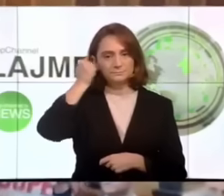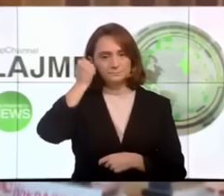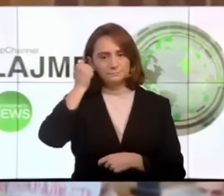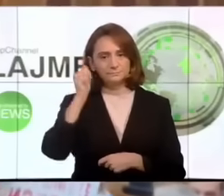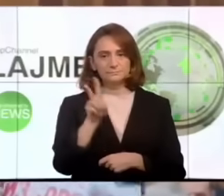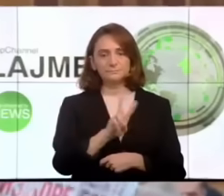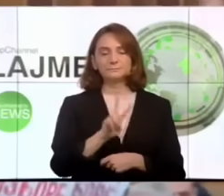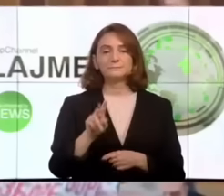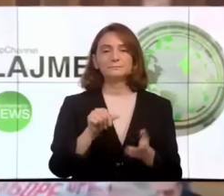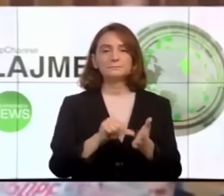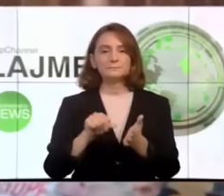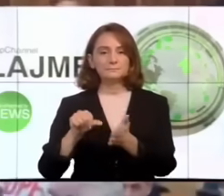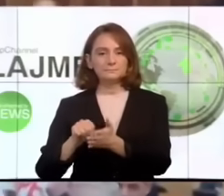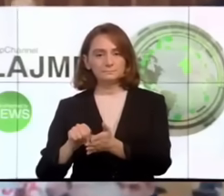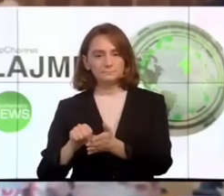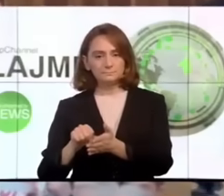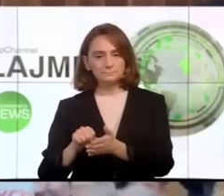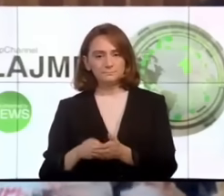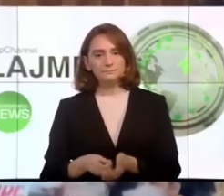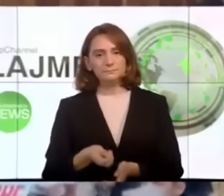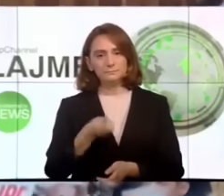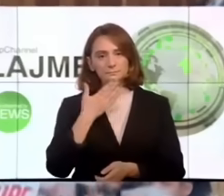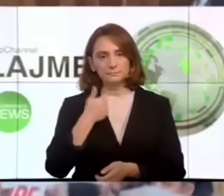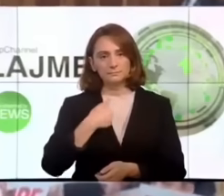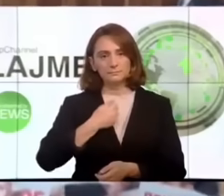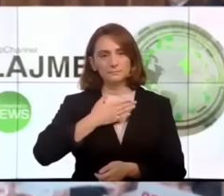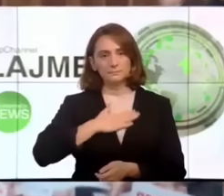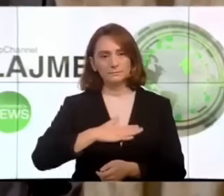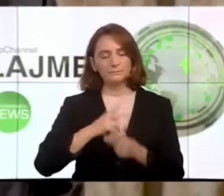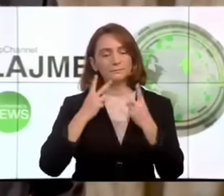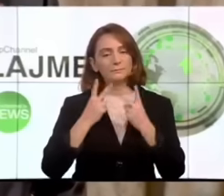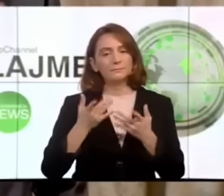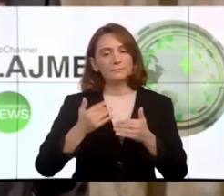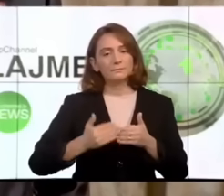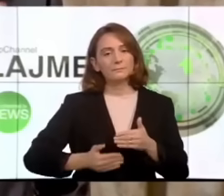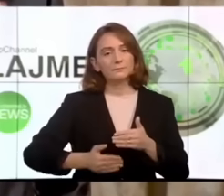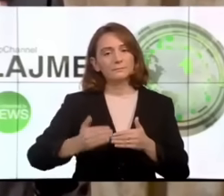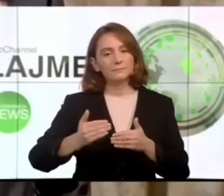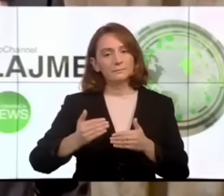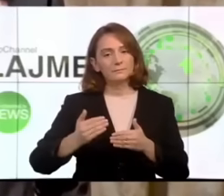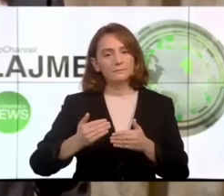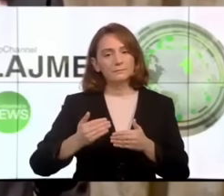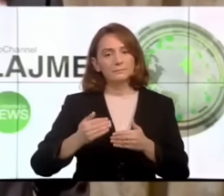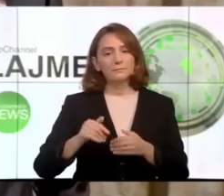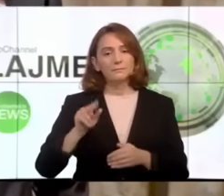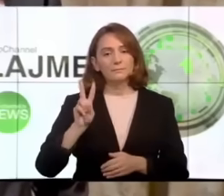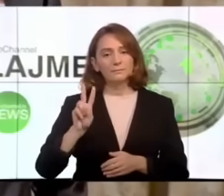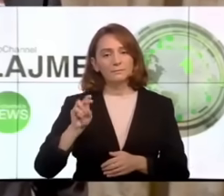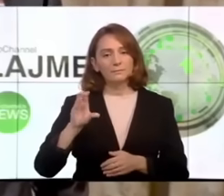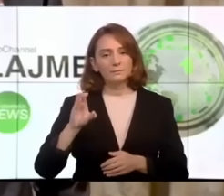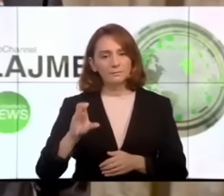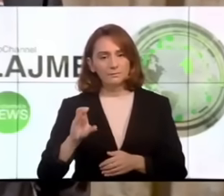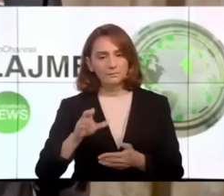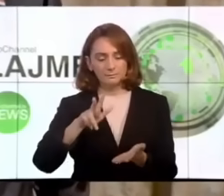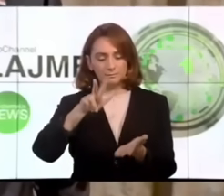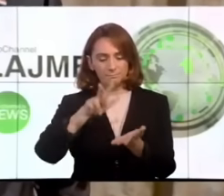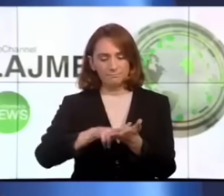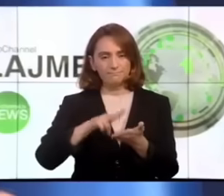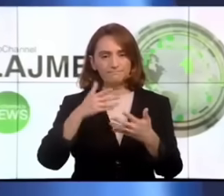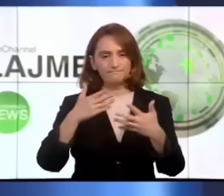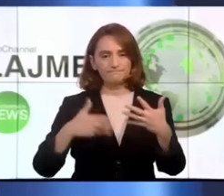tregoj se çfarë masash do të marrë vendi ynë në periudhën e ardhshme. U shpreh Vučević për Radio Televizionin Serb